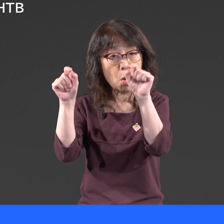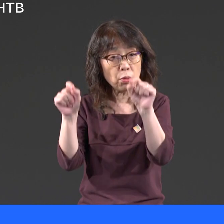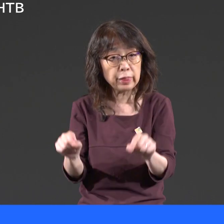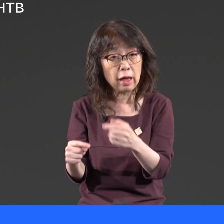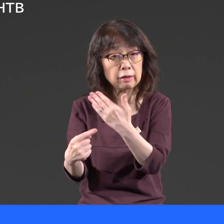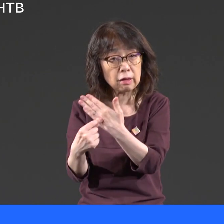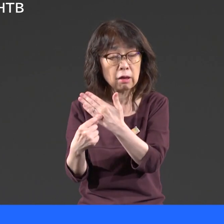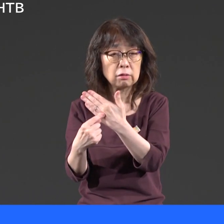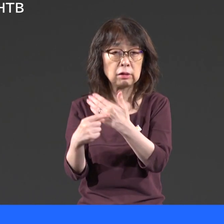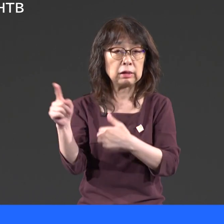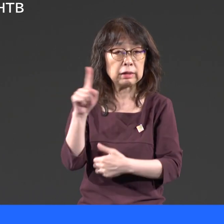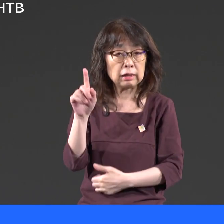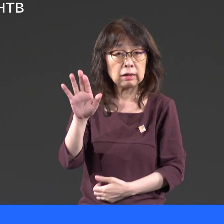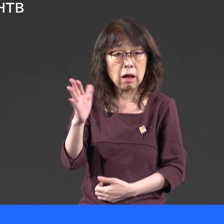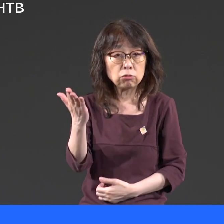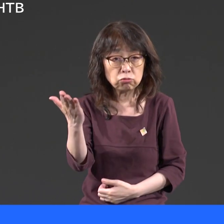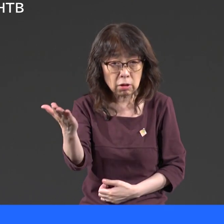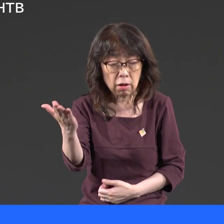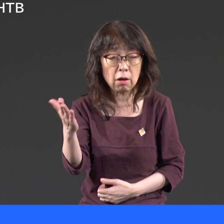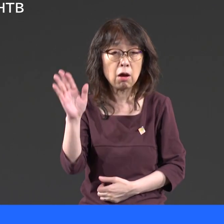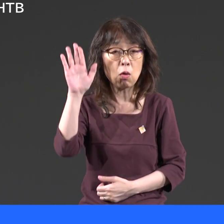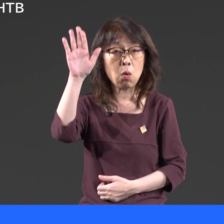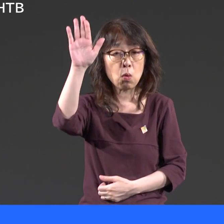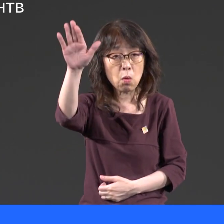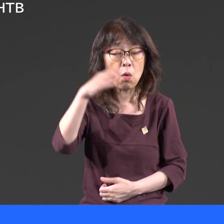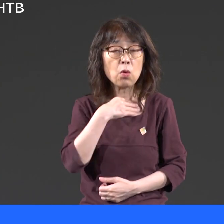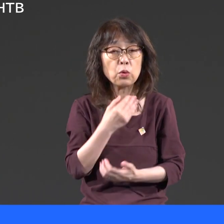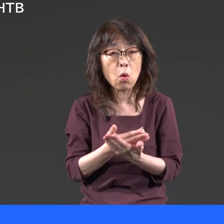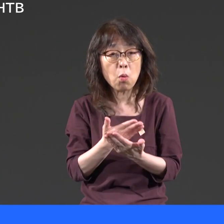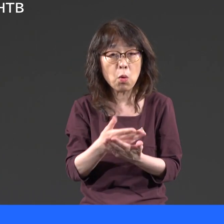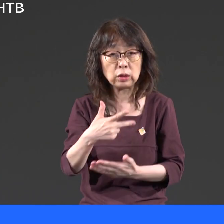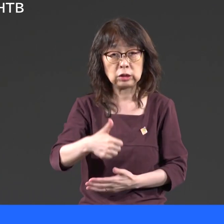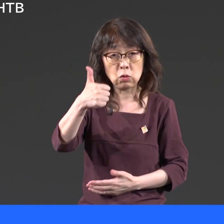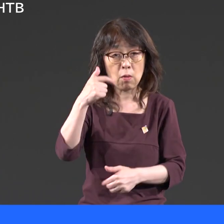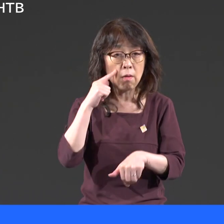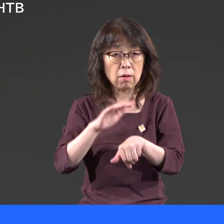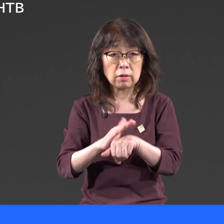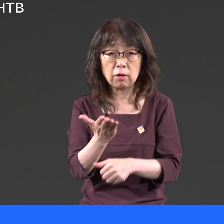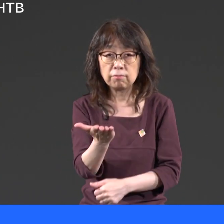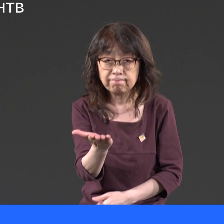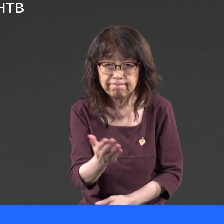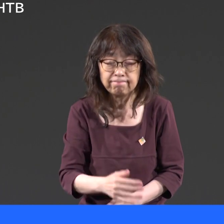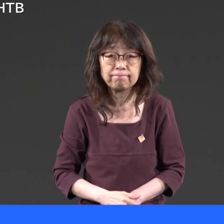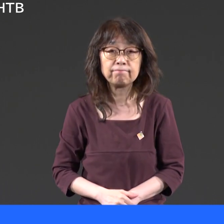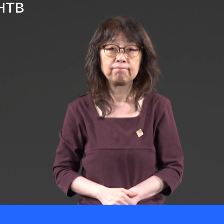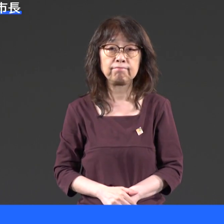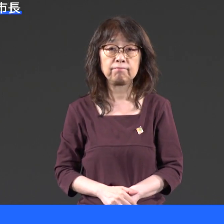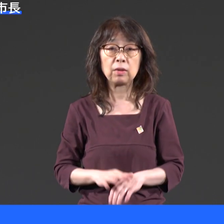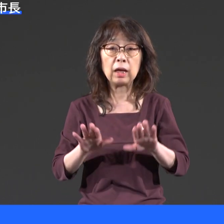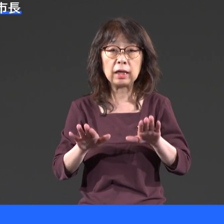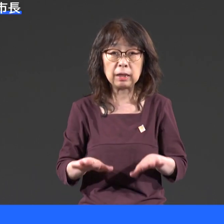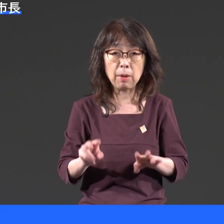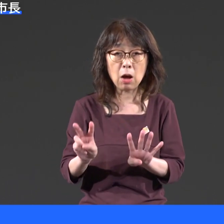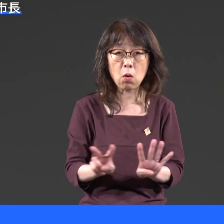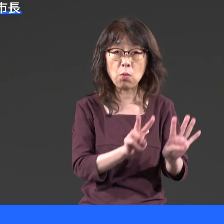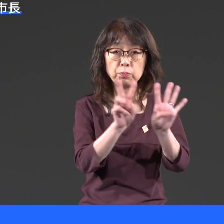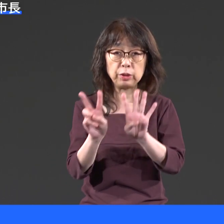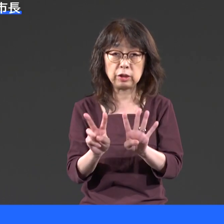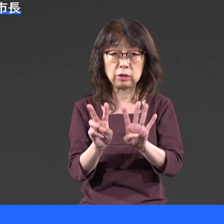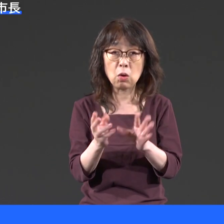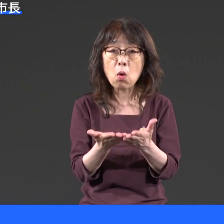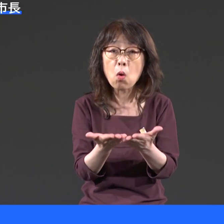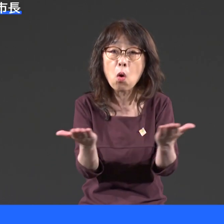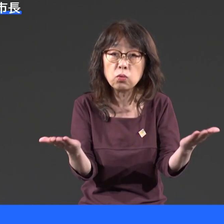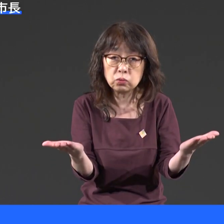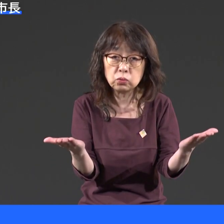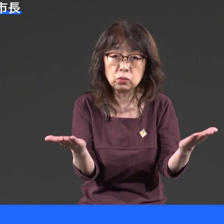ったりですとか、今後の要望として、市長なりにご意見があれば教えていただけますでしょうか。 今コンビニの交付でいろい